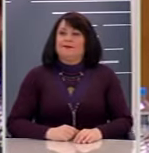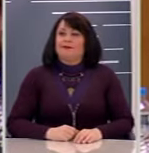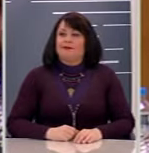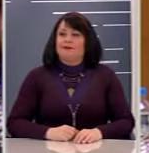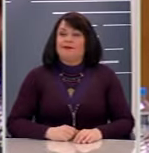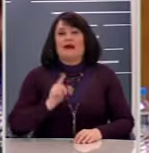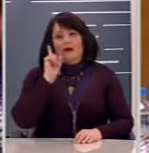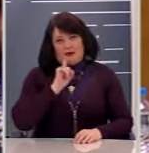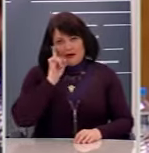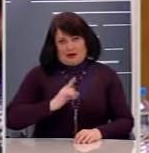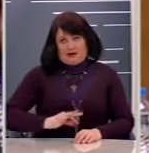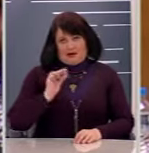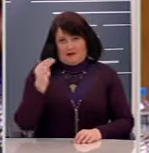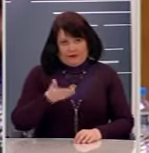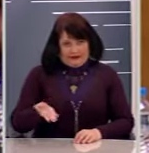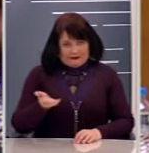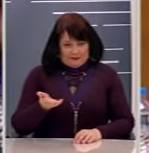Κυρίες και κύριοι συνάδελφοι,